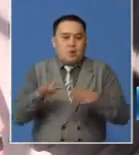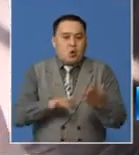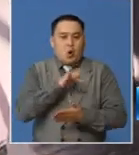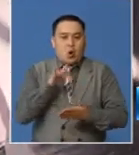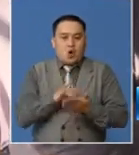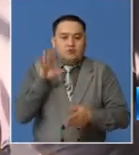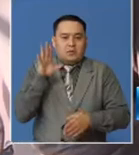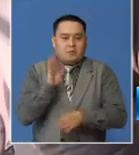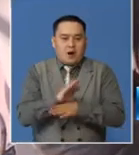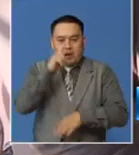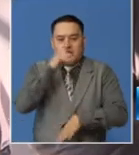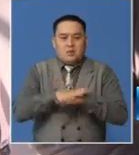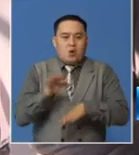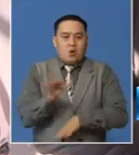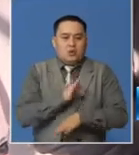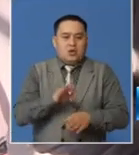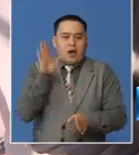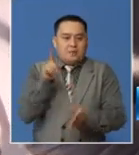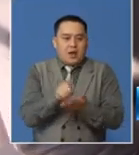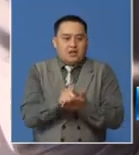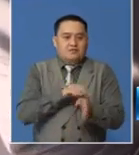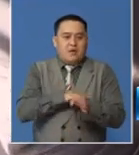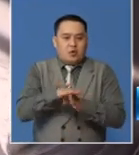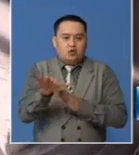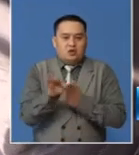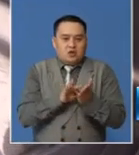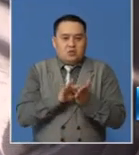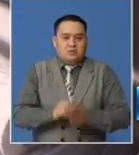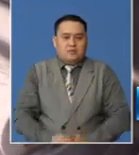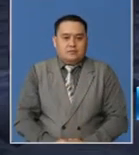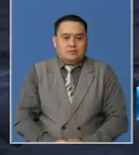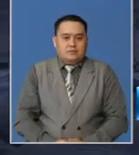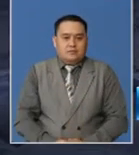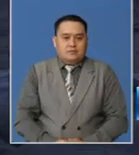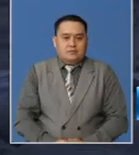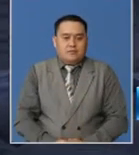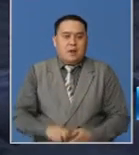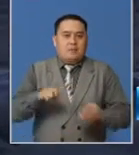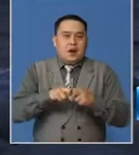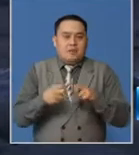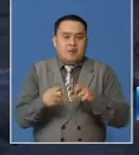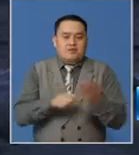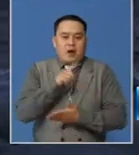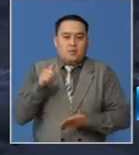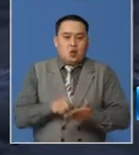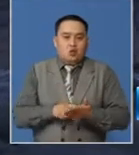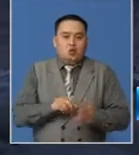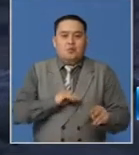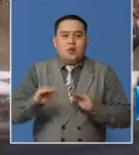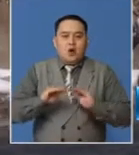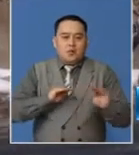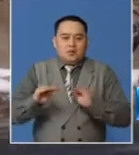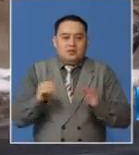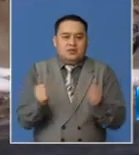Ведь все поручения акима области мы должны выполнять в сроки. Немало проблемных вопросов и в